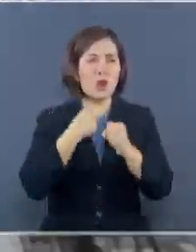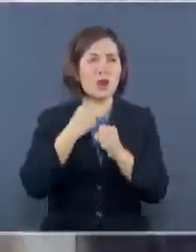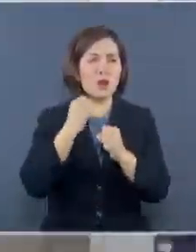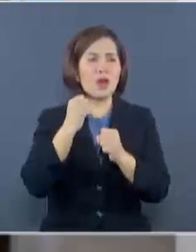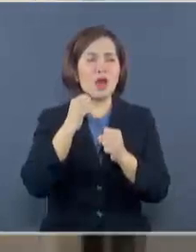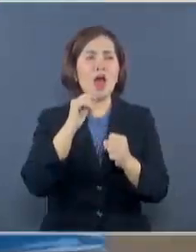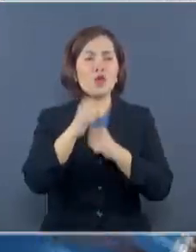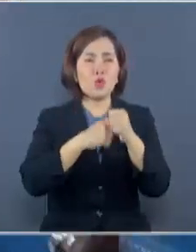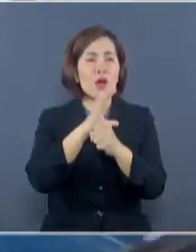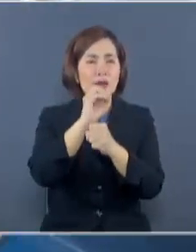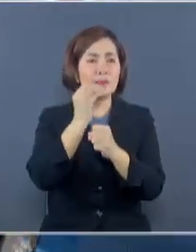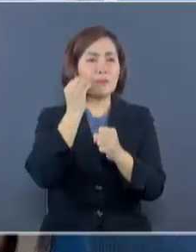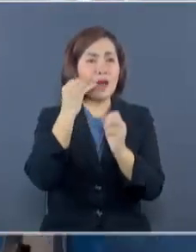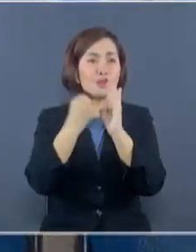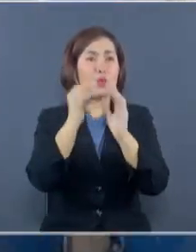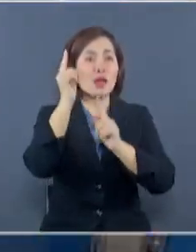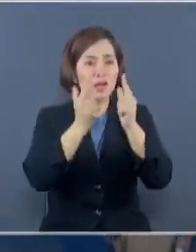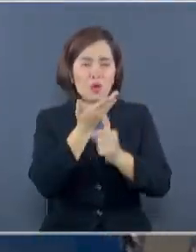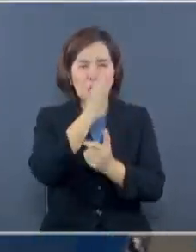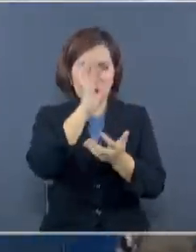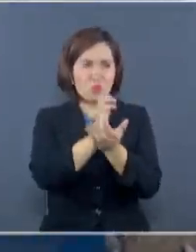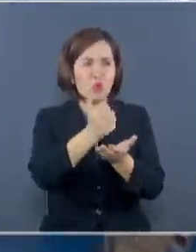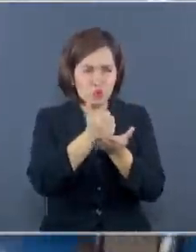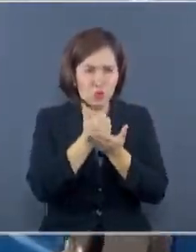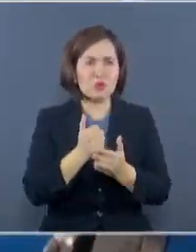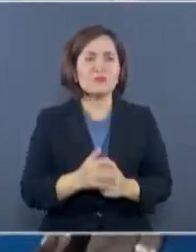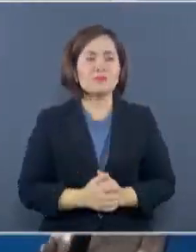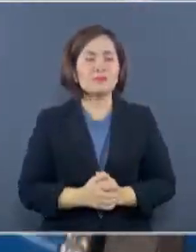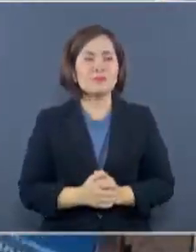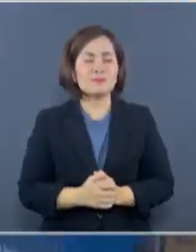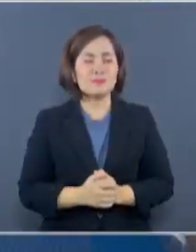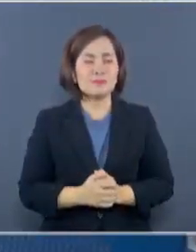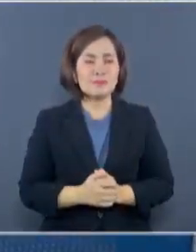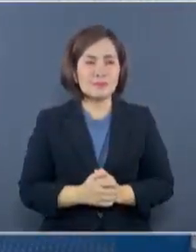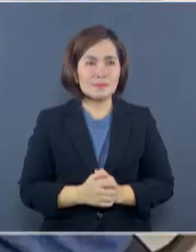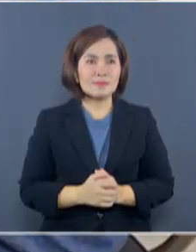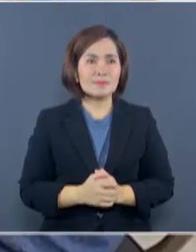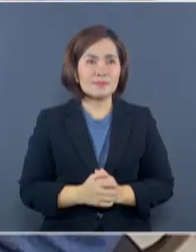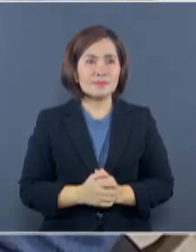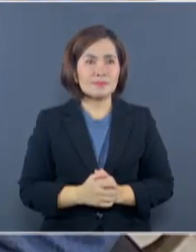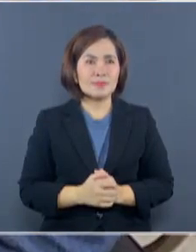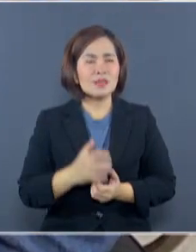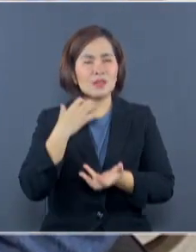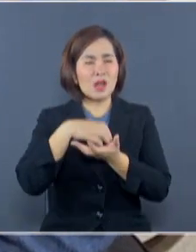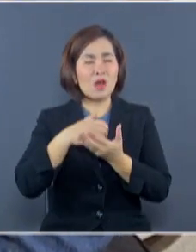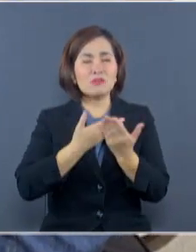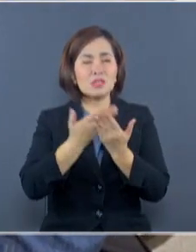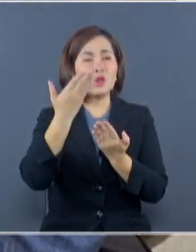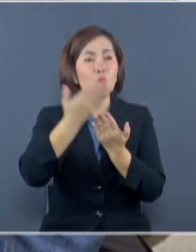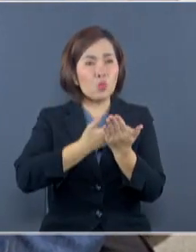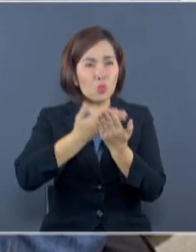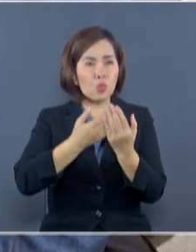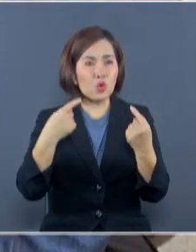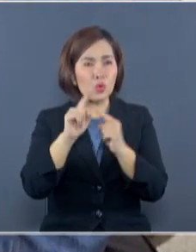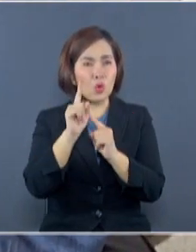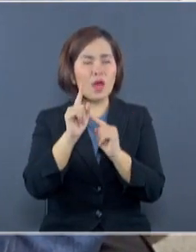ชาวอำเภอเมืองเลยค่ะไปแจ้งความร้องทุกข์ขอความช่วยเหลือจากผู้กำกับสภ.เมืองเลยนะคะเล่าว่าซื้อสลากกินแบ่งรัฐบาล